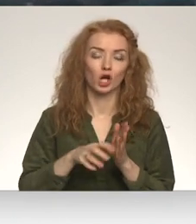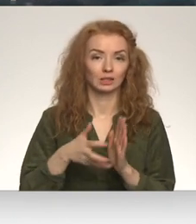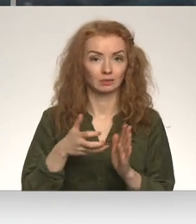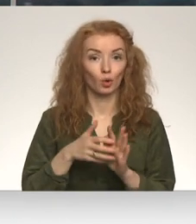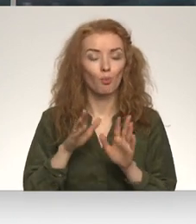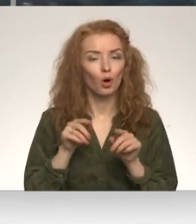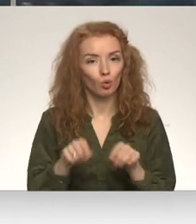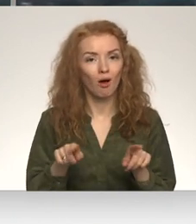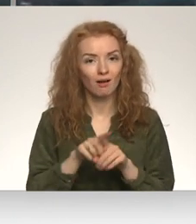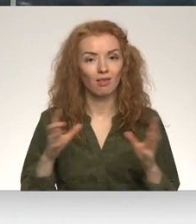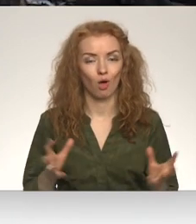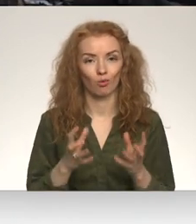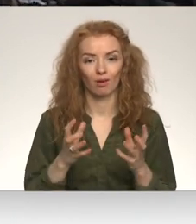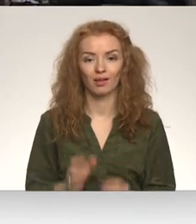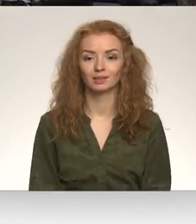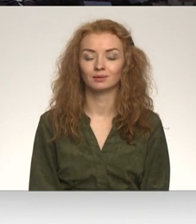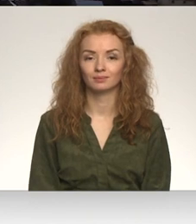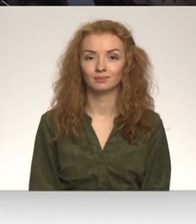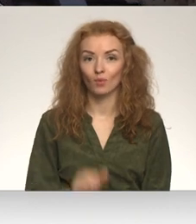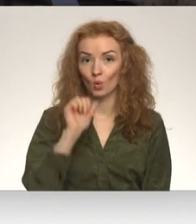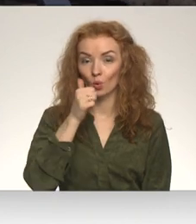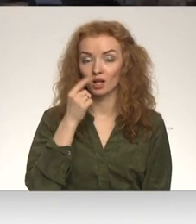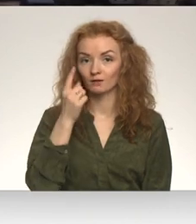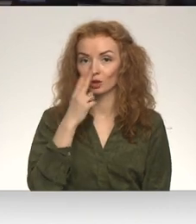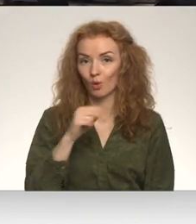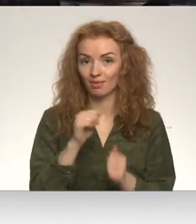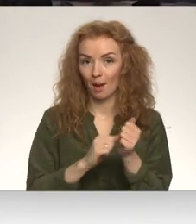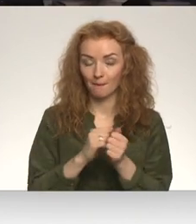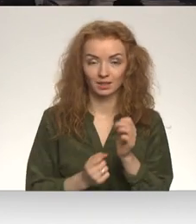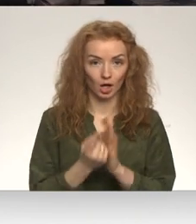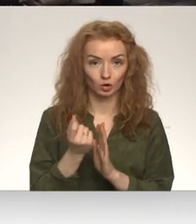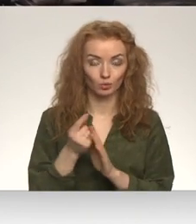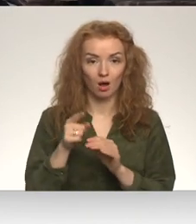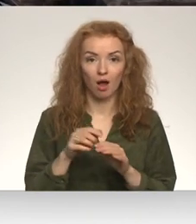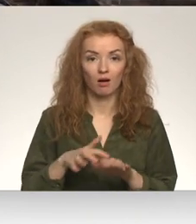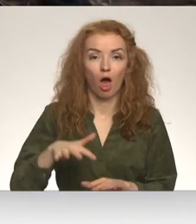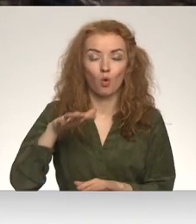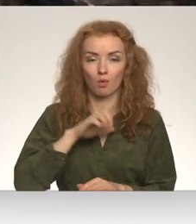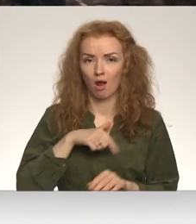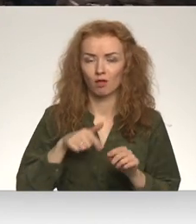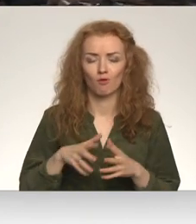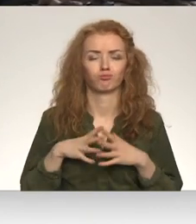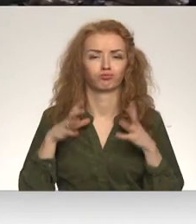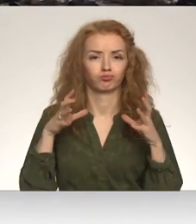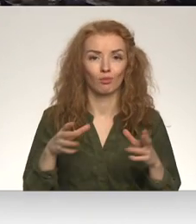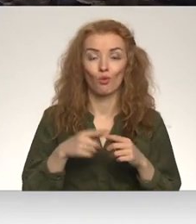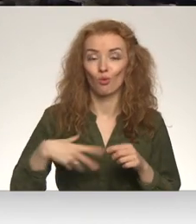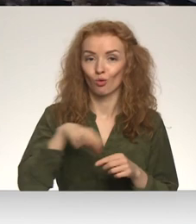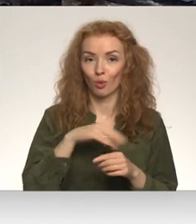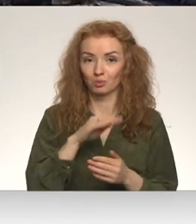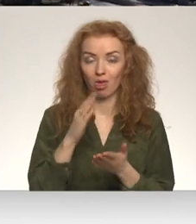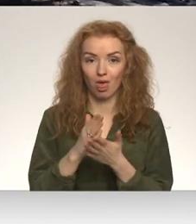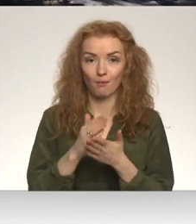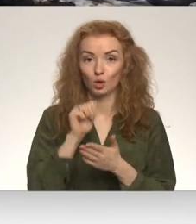ir jārūpējis. Ūdens ir viens no dabas resursiem, kuru krājumi Latvijā ir bagātīgi. Un mums pieejamais